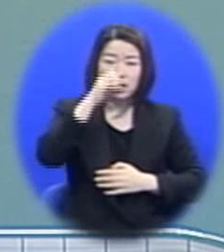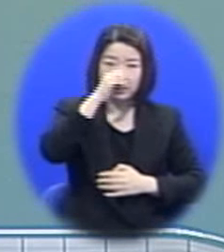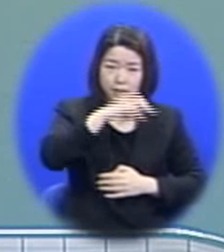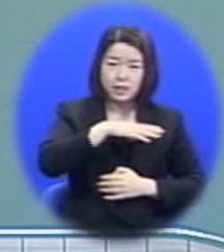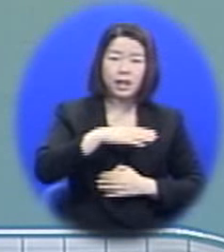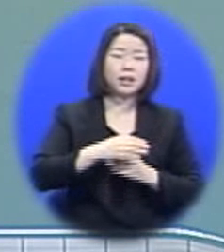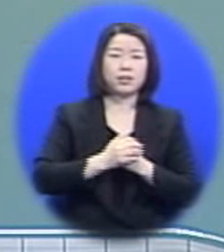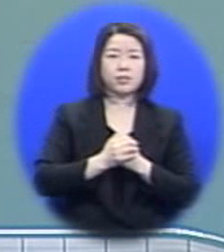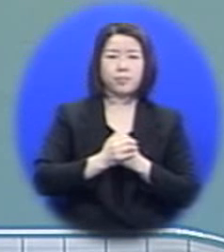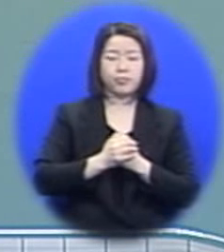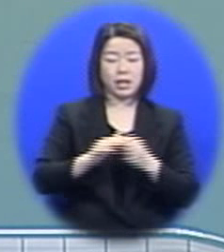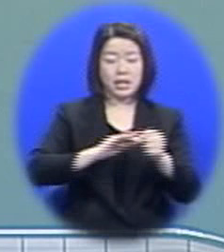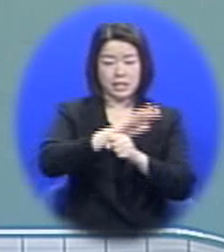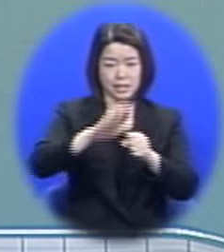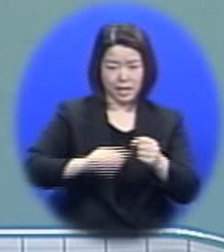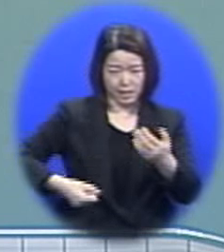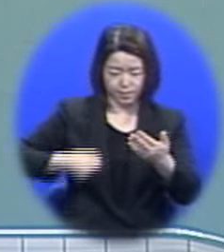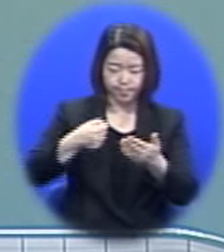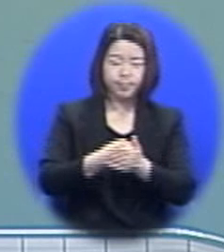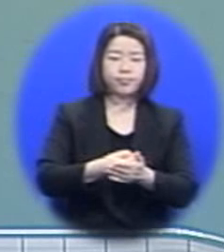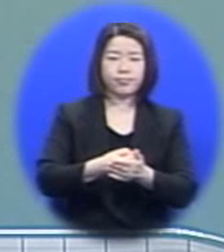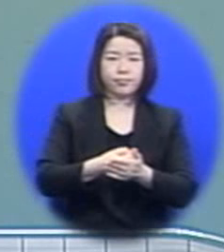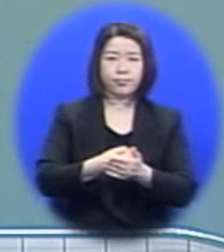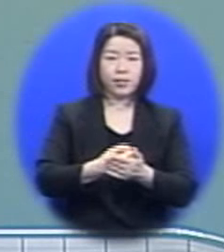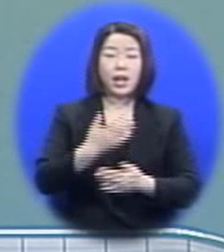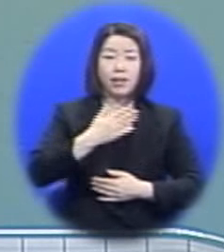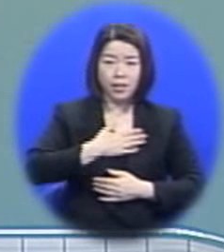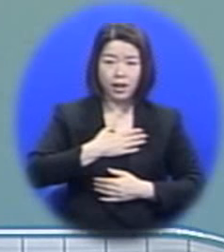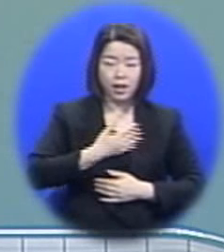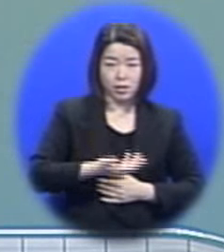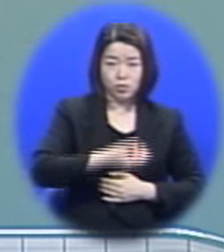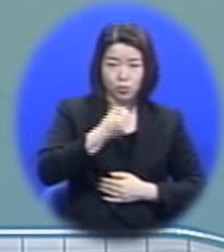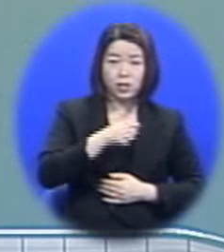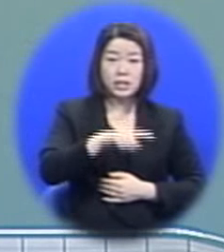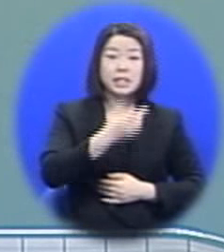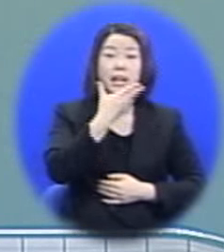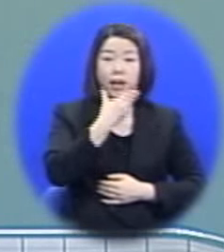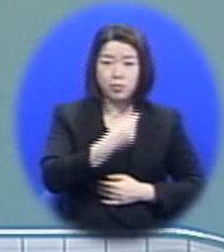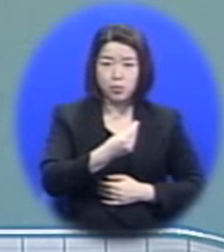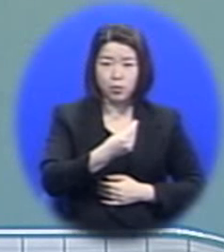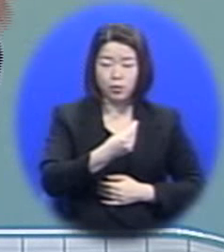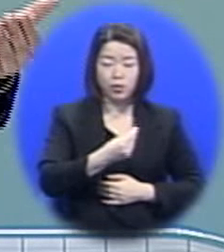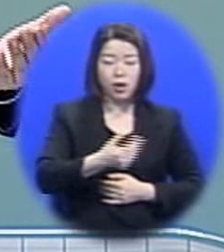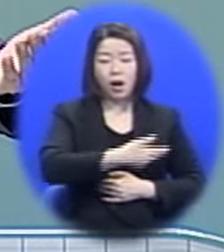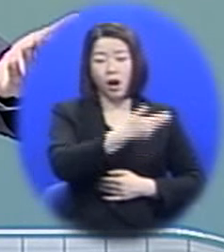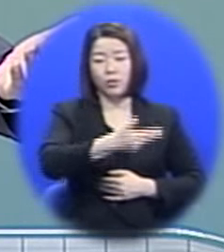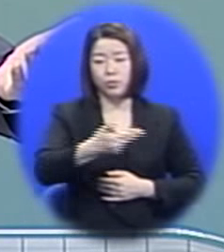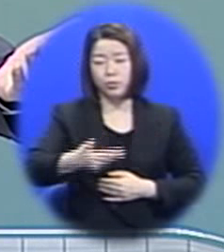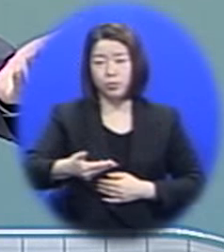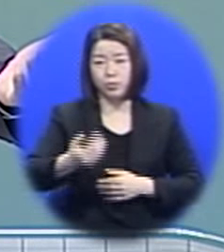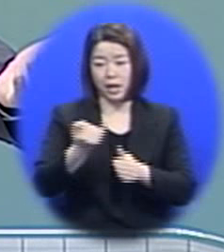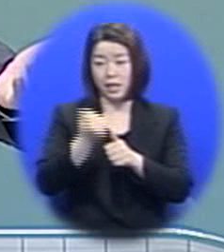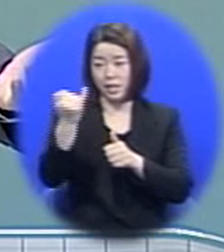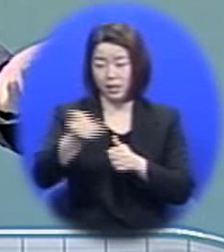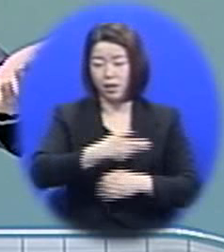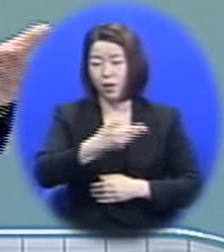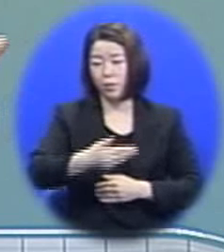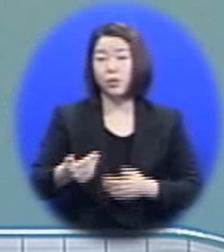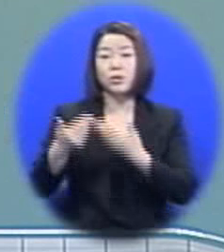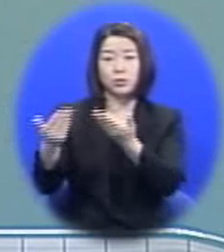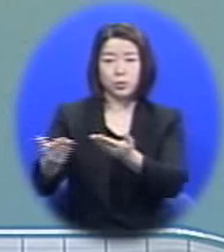그냥 사랑하겠다고. 내가 누리는이 행복을 흘려 보내 주겠다고.